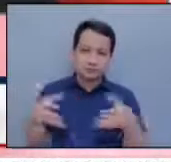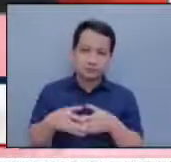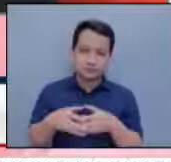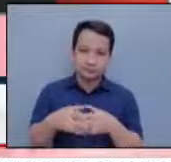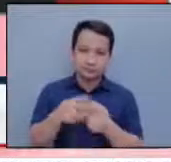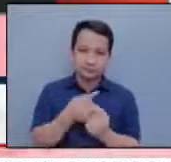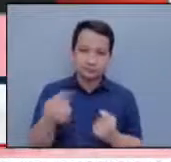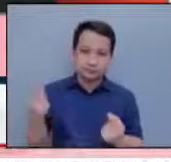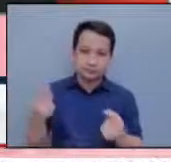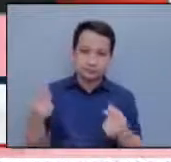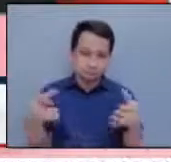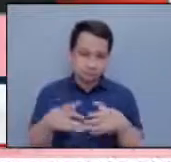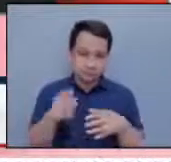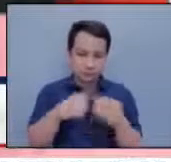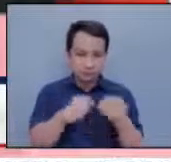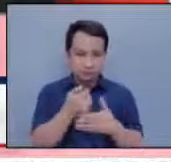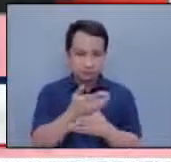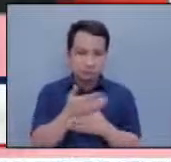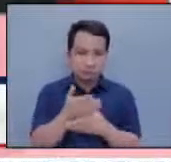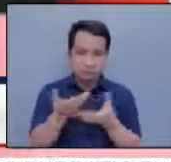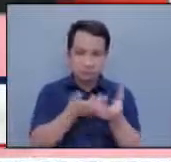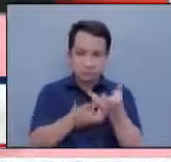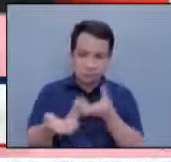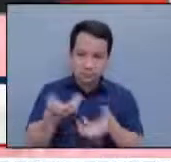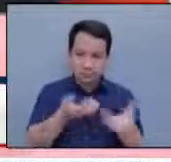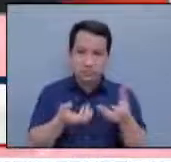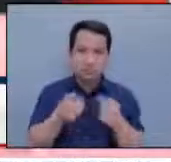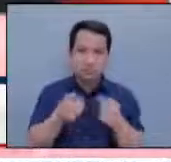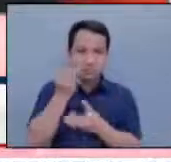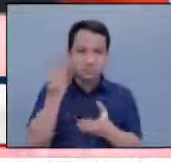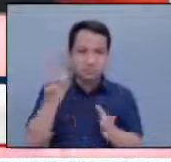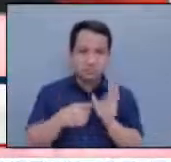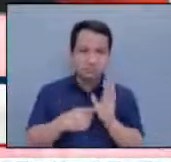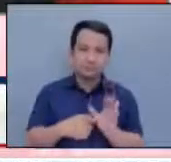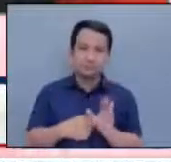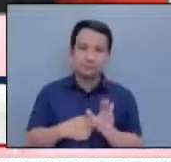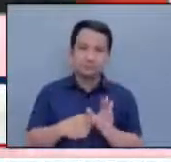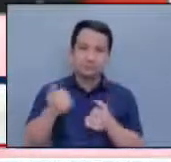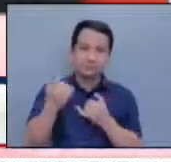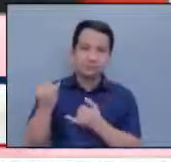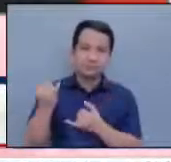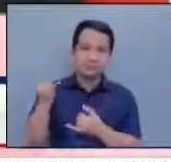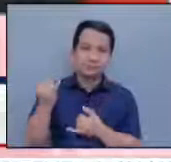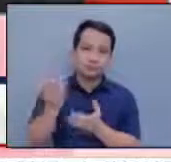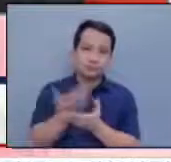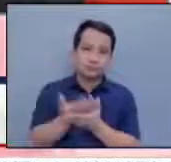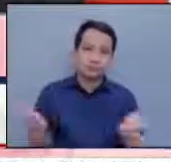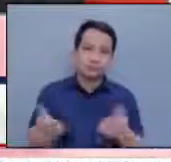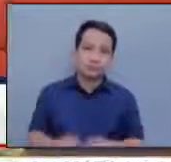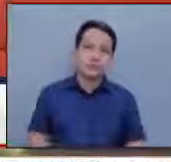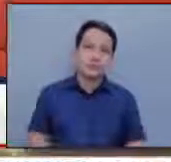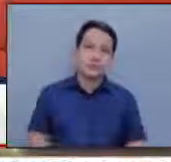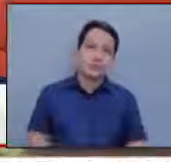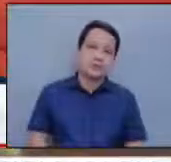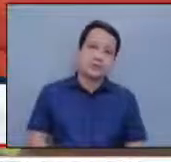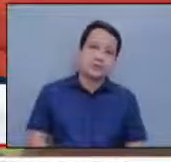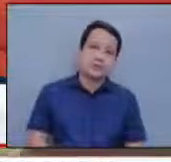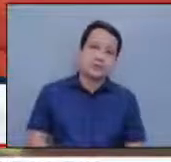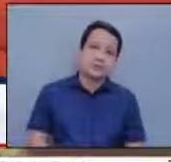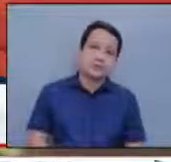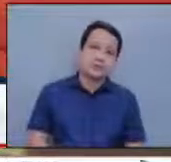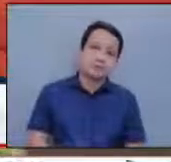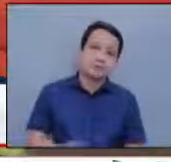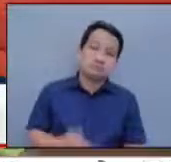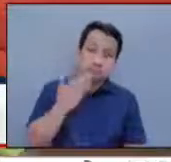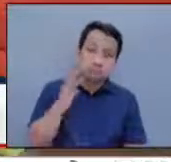isa, to have a collaboration para at least magkaroon sila ng platform. All right, ang bawat well, isa. Thank you very much